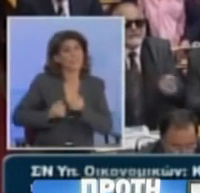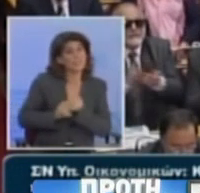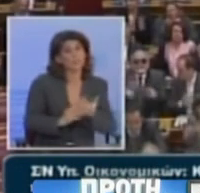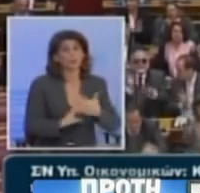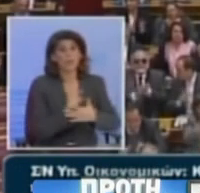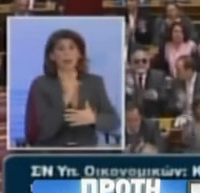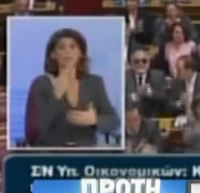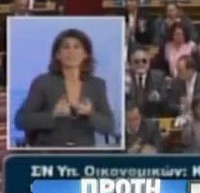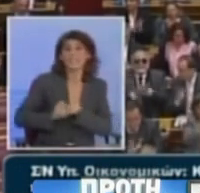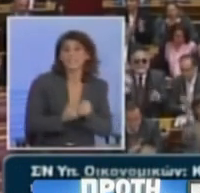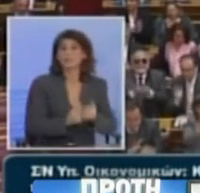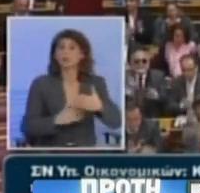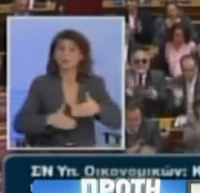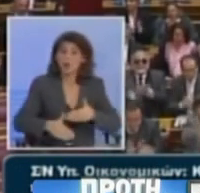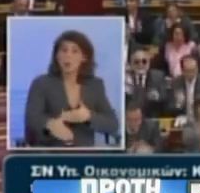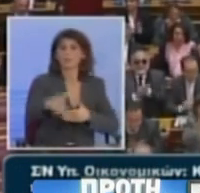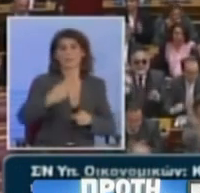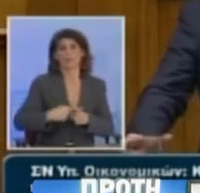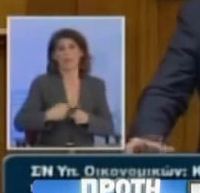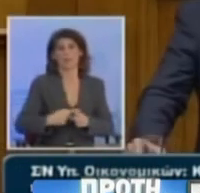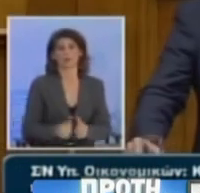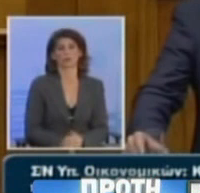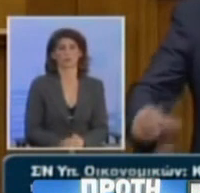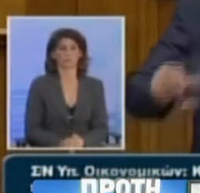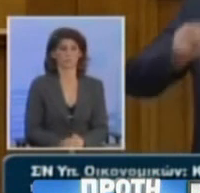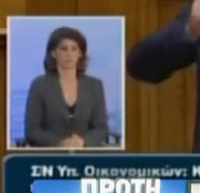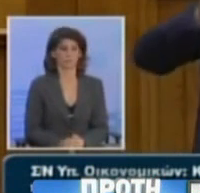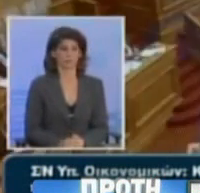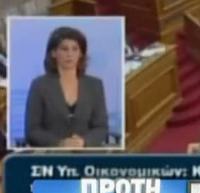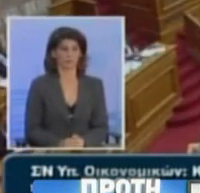την ανάπτυξη, να στηρίξουν την προοπτική αυτού του τόπου.